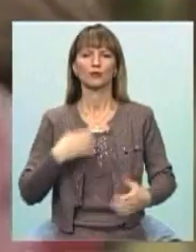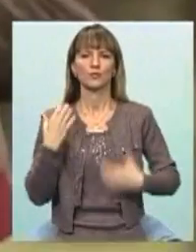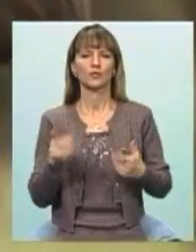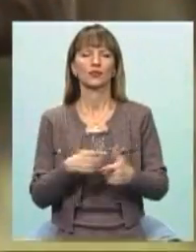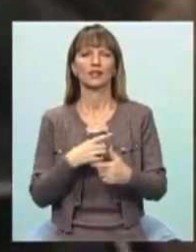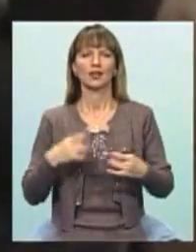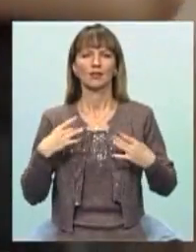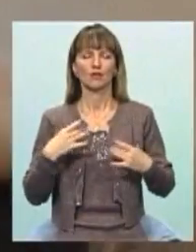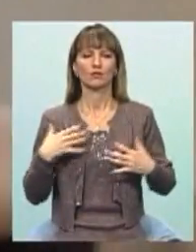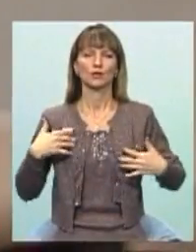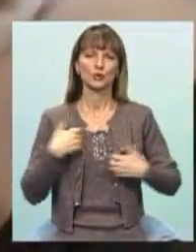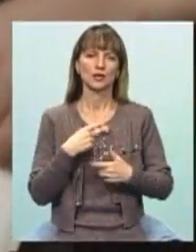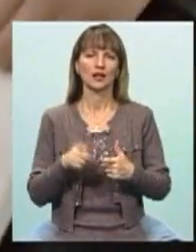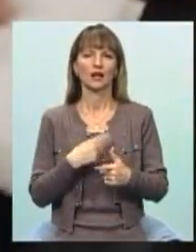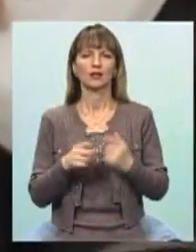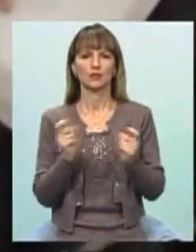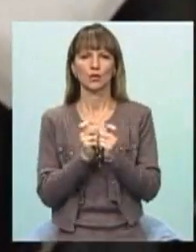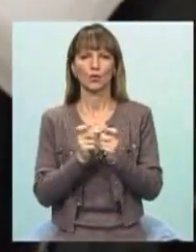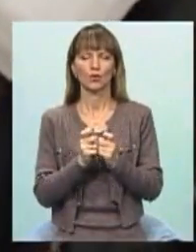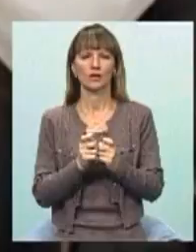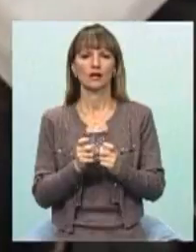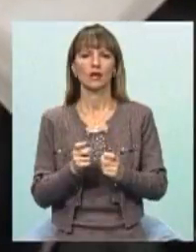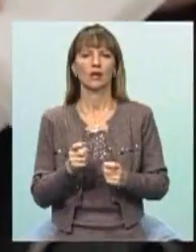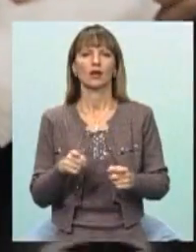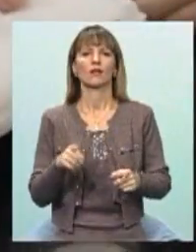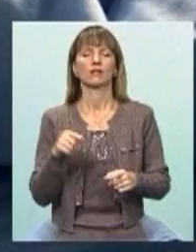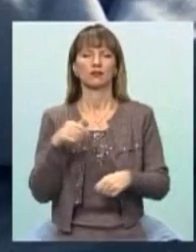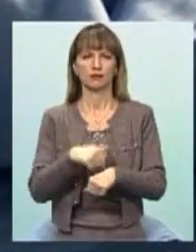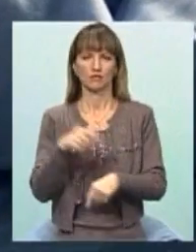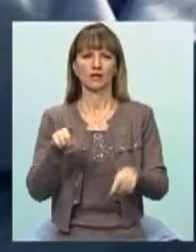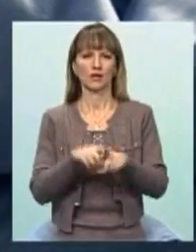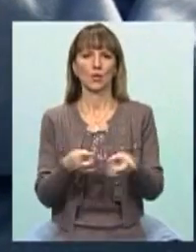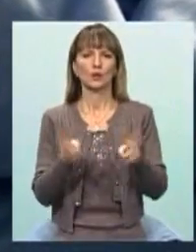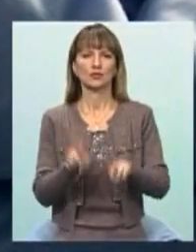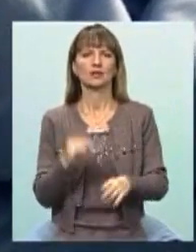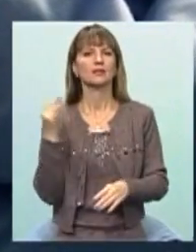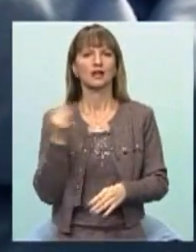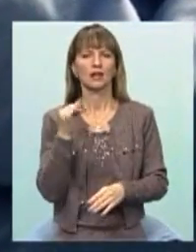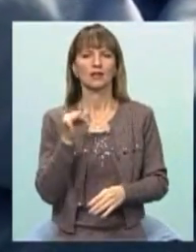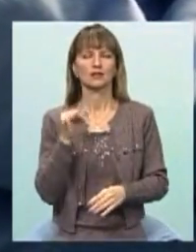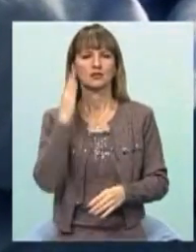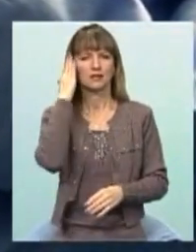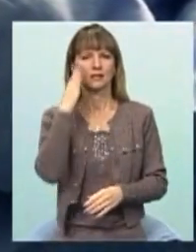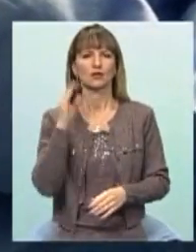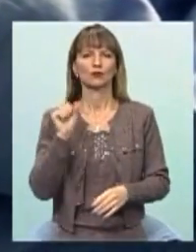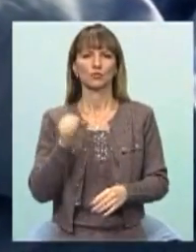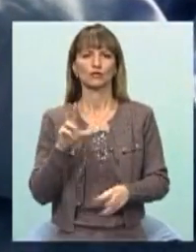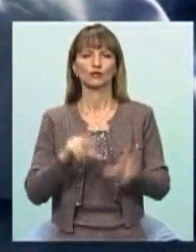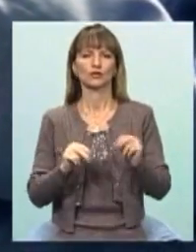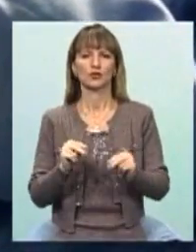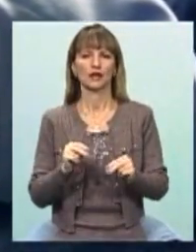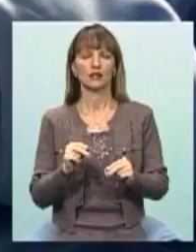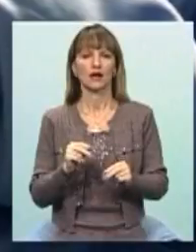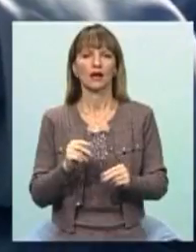нервували, засмучувались чи з ким лаялись, то і сон у нас буде з такими ж відчуттями. Найцікавішим підвидом снів можна вважати віші